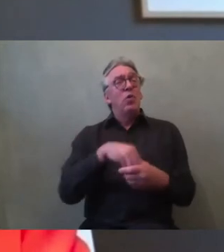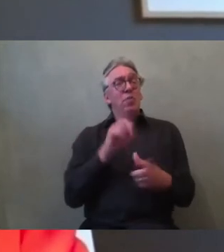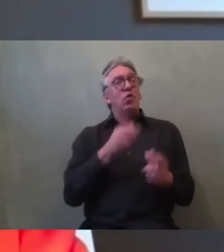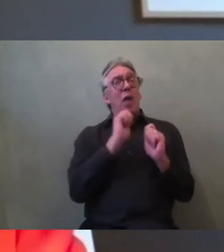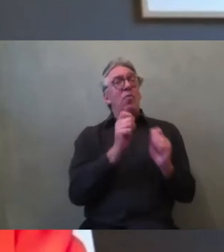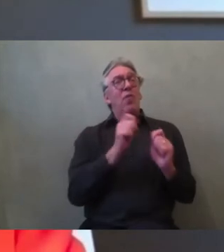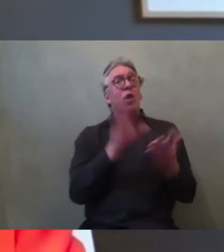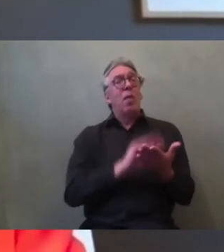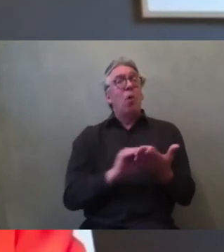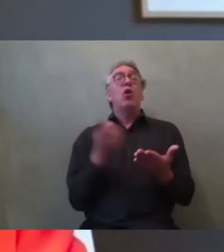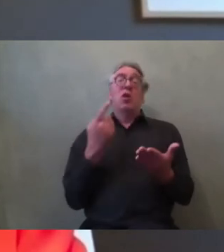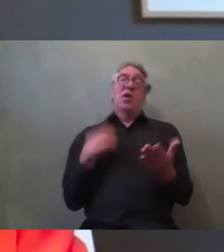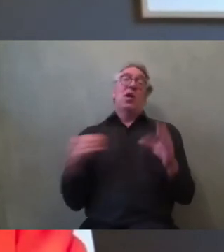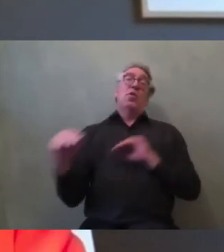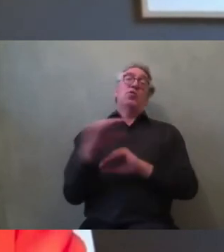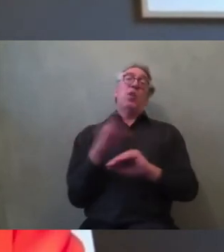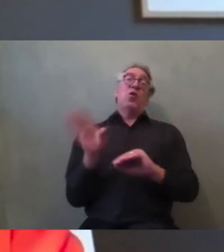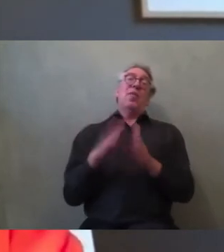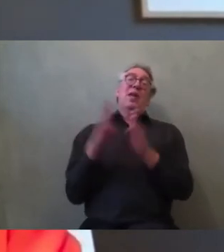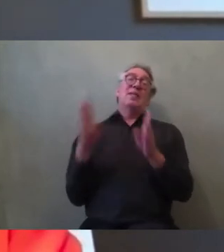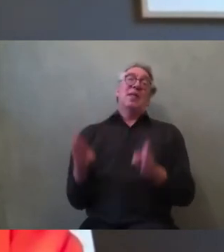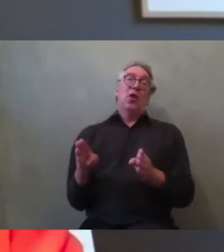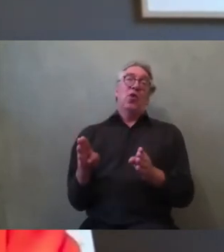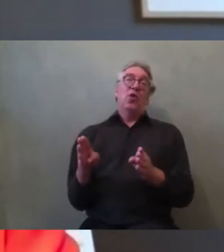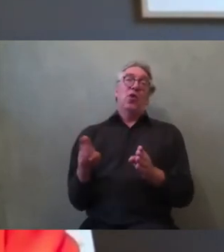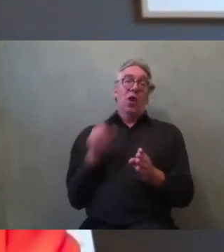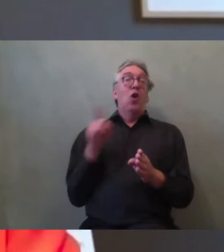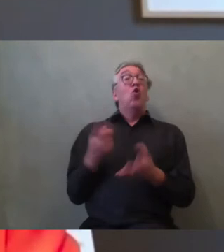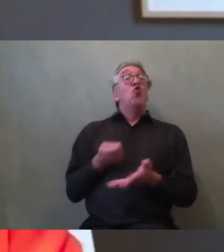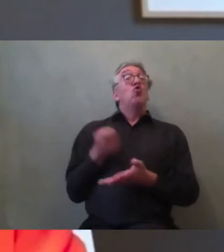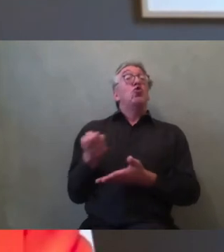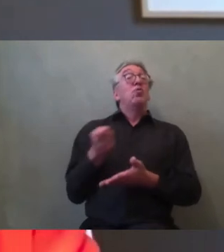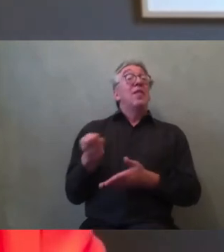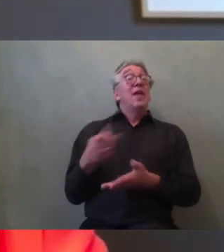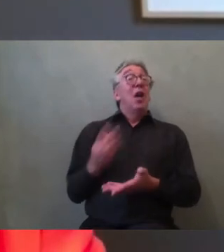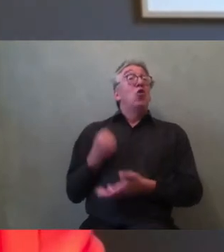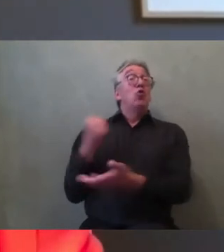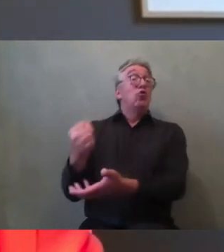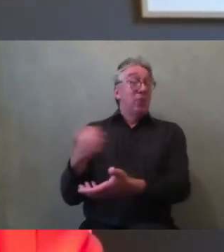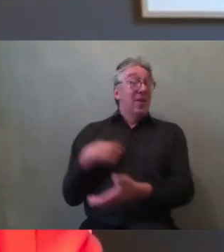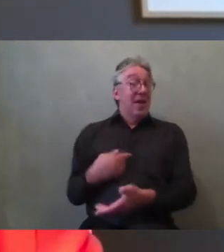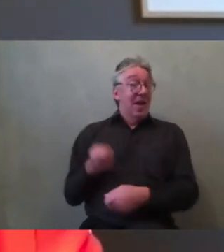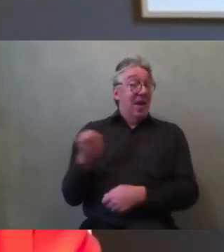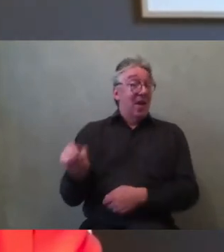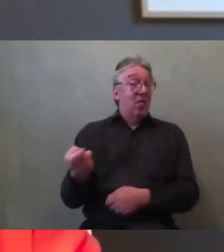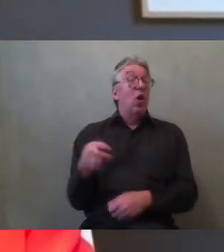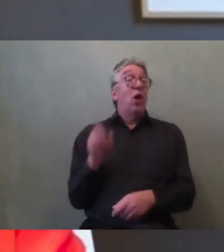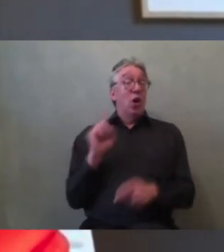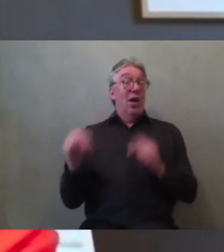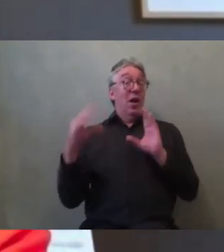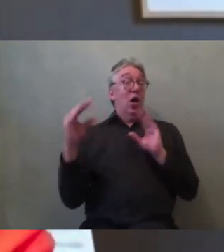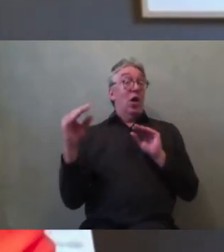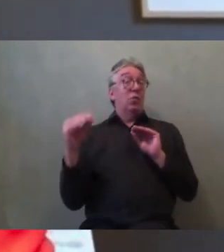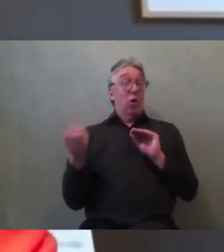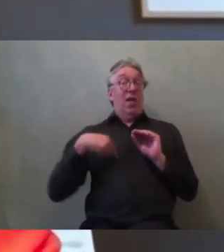bespreken met de instellingen die dit subsidie ontvangen of die anderszins rijkssubsidie ontvangen. En die gesprekken die gaan we dit jaar al